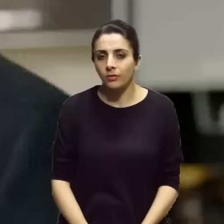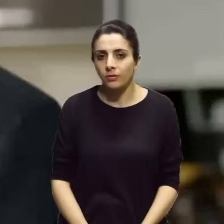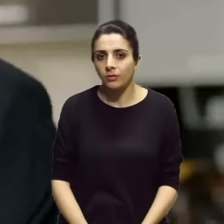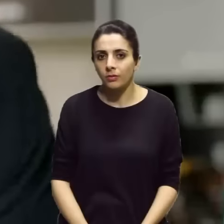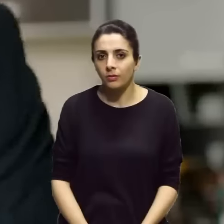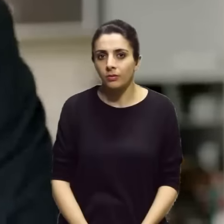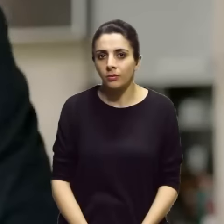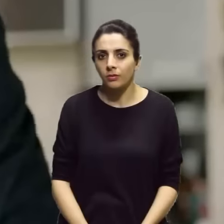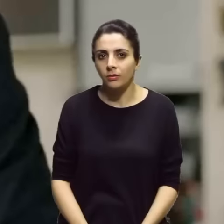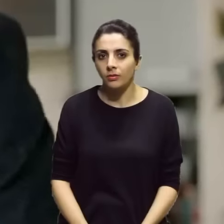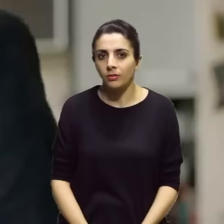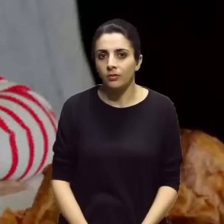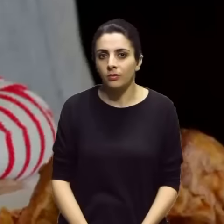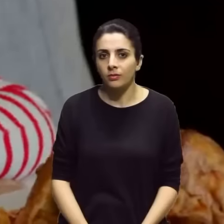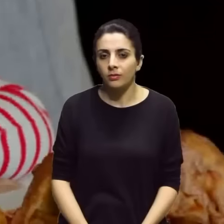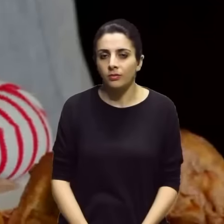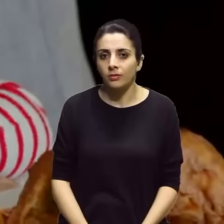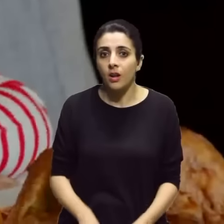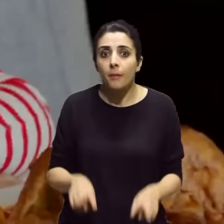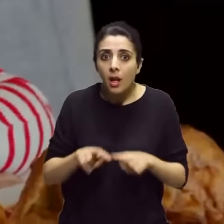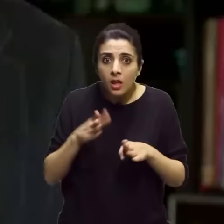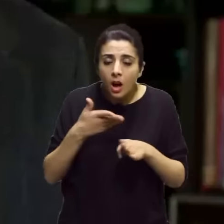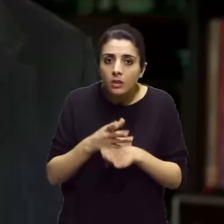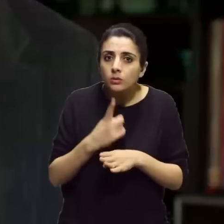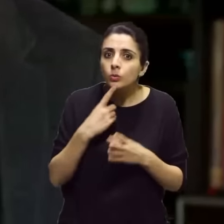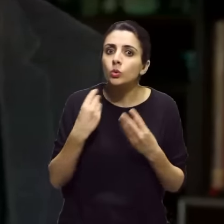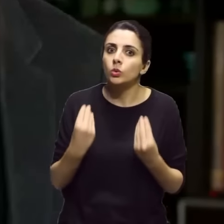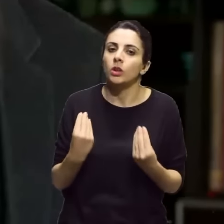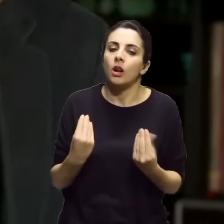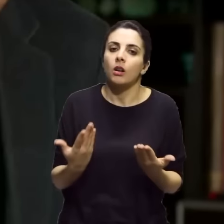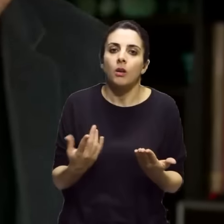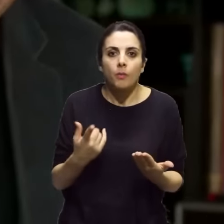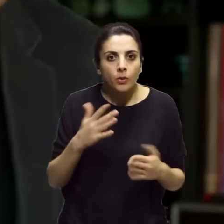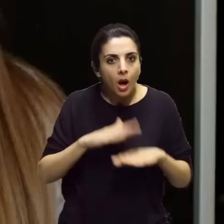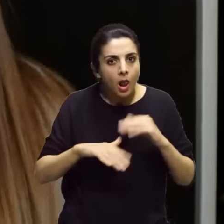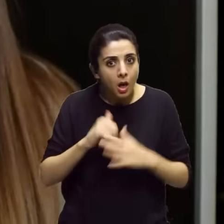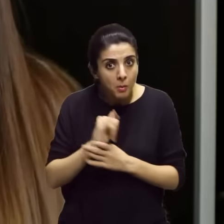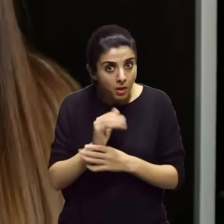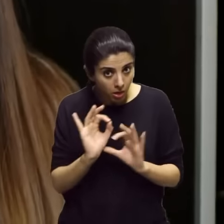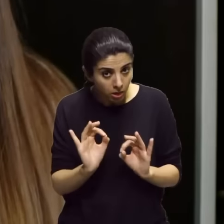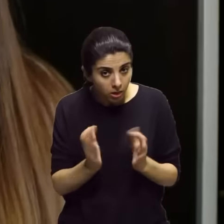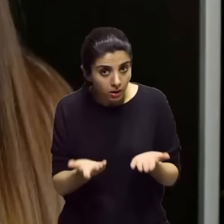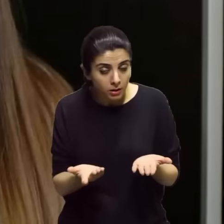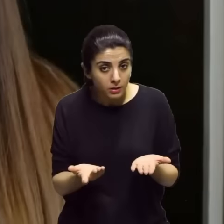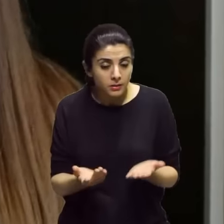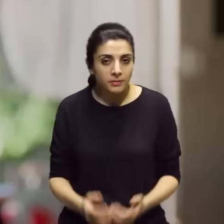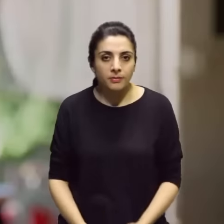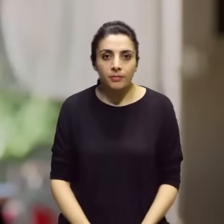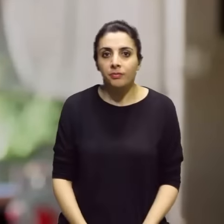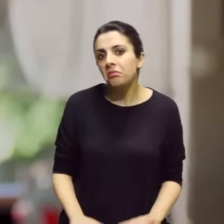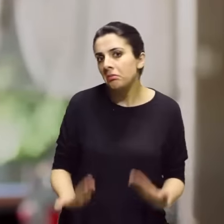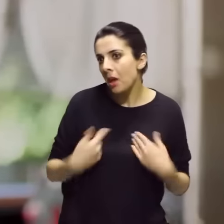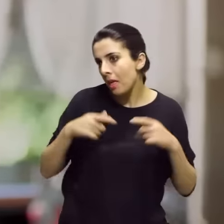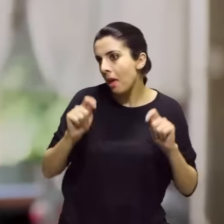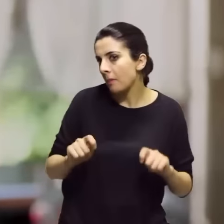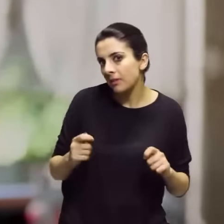Bir parça attı ağzına. Melda gerçekten yani çok güzel olmuş. Sen bu kadar marifetli miydin ya? İşte